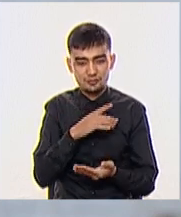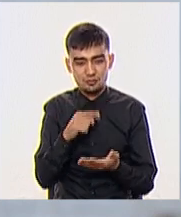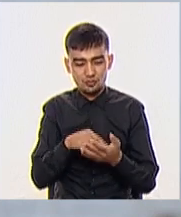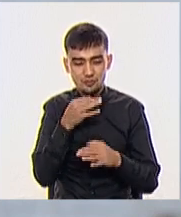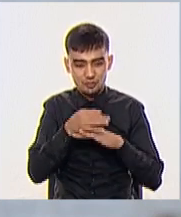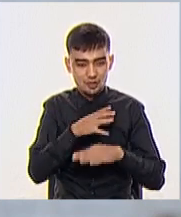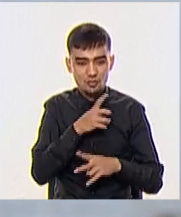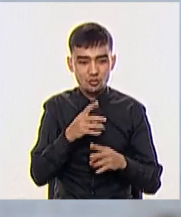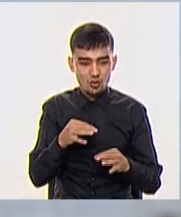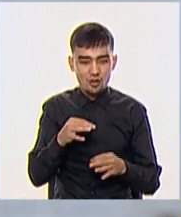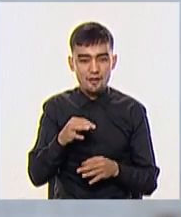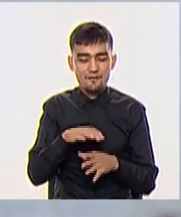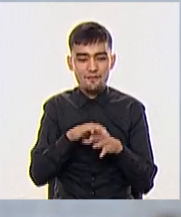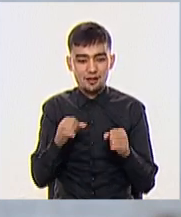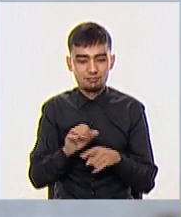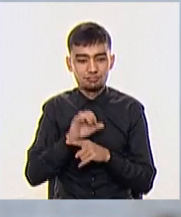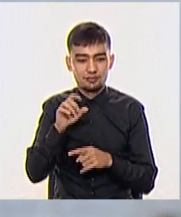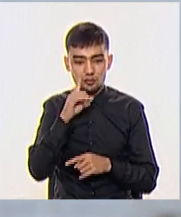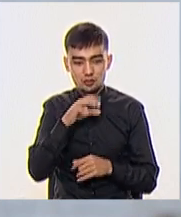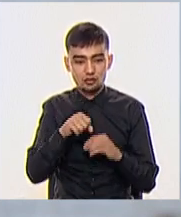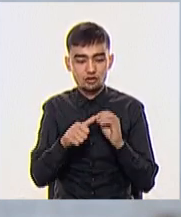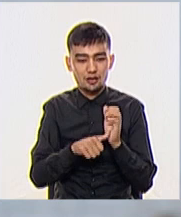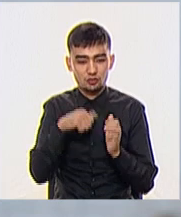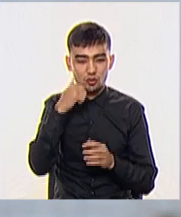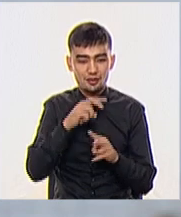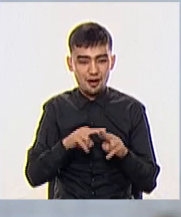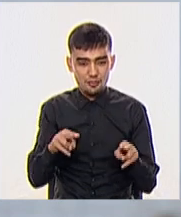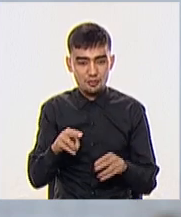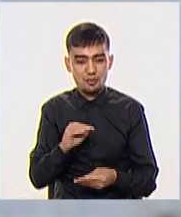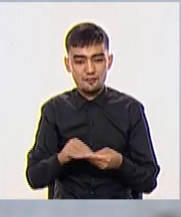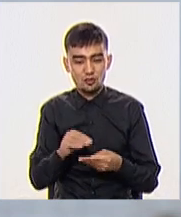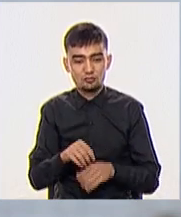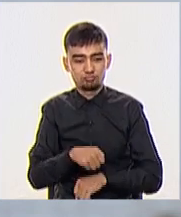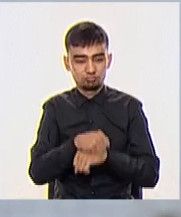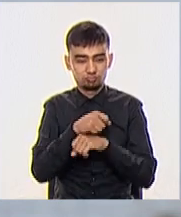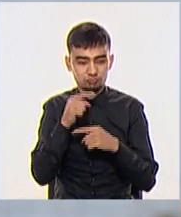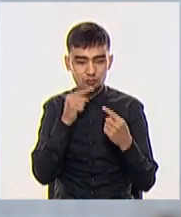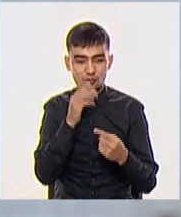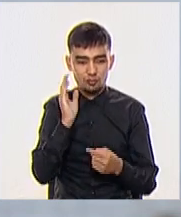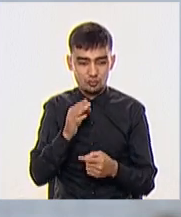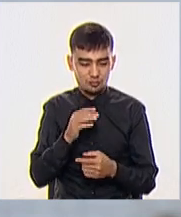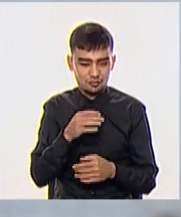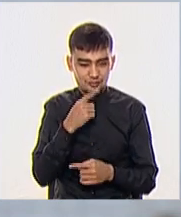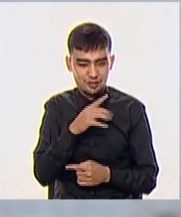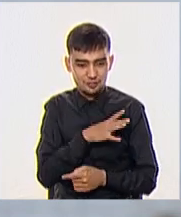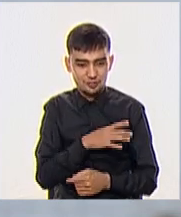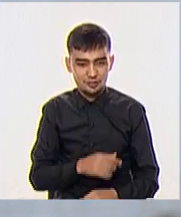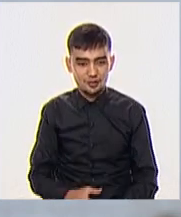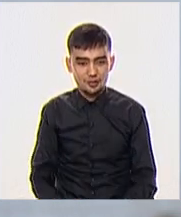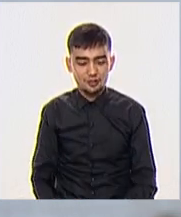Ал айтқанымыз билікке жетпесе 16-шы жылдардағыдай тағы митингке шығамыз деп бел буып отыр оппозиция